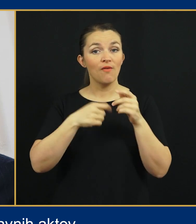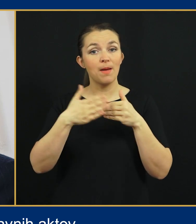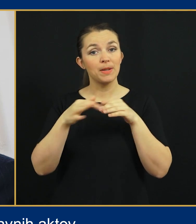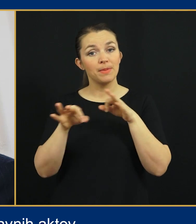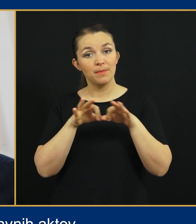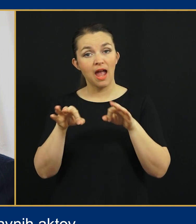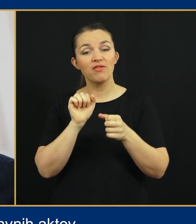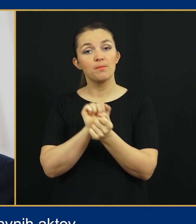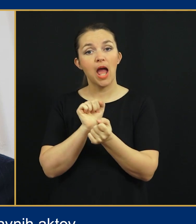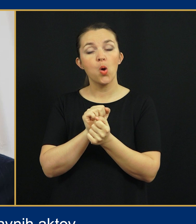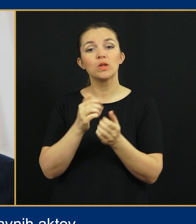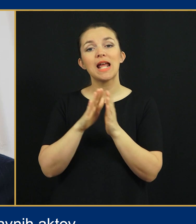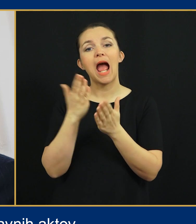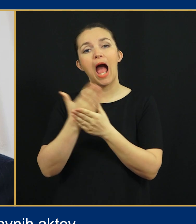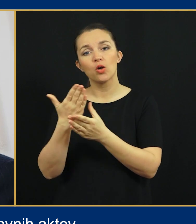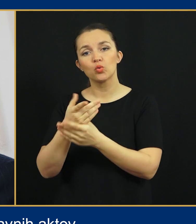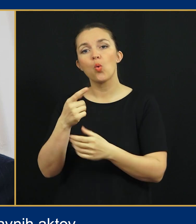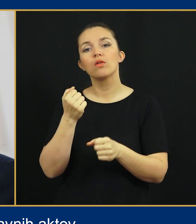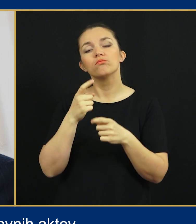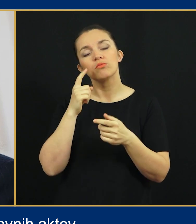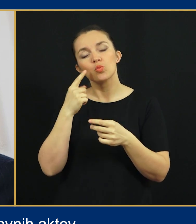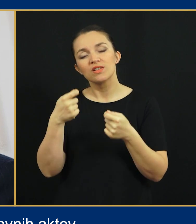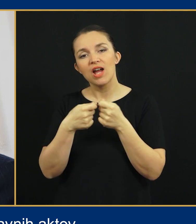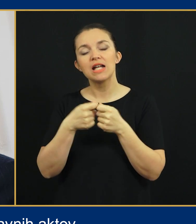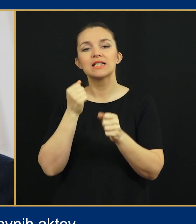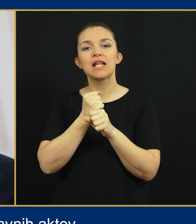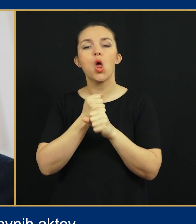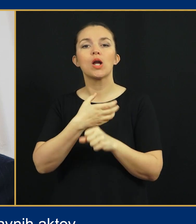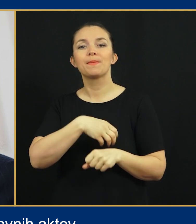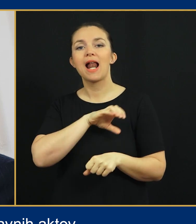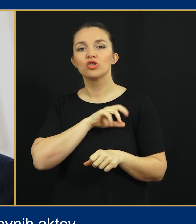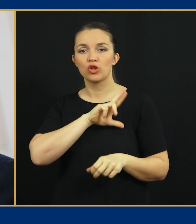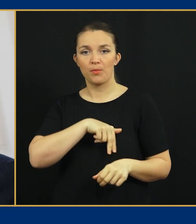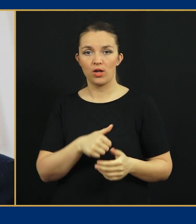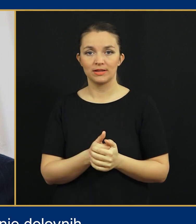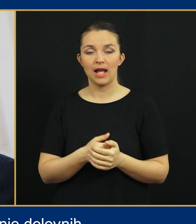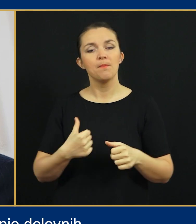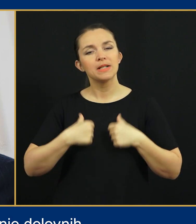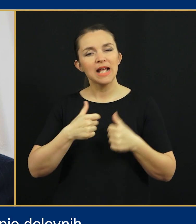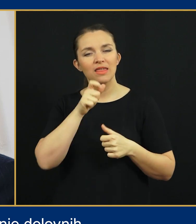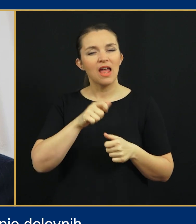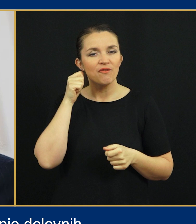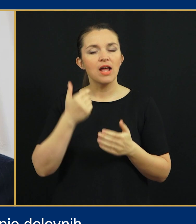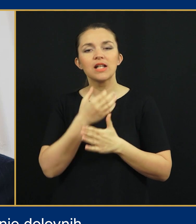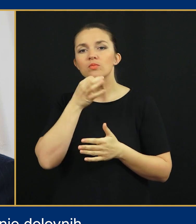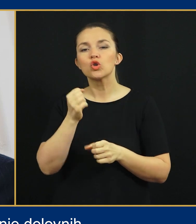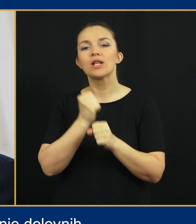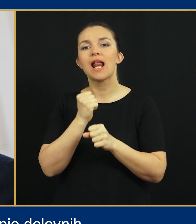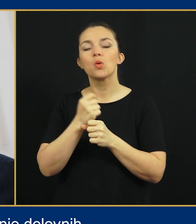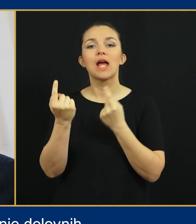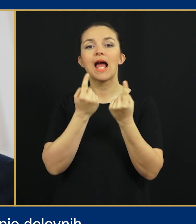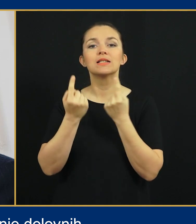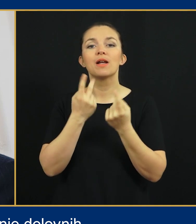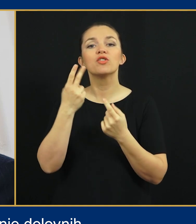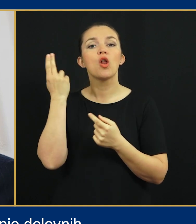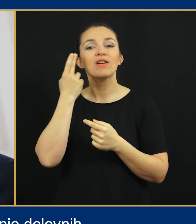je pri pripravi pravnih aktov, ki zadevajo delo kriminalistične policije. Prizadevala si je za izboljšanje delovnih